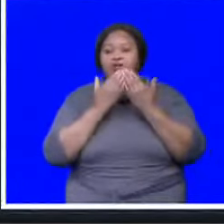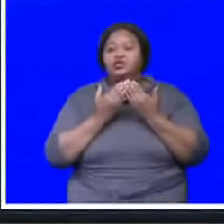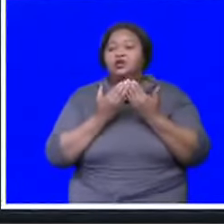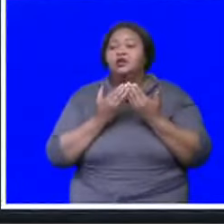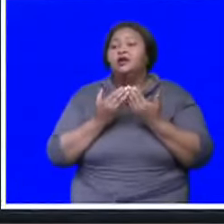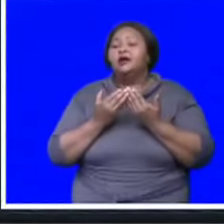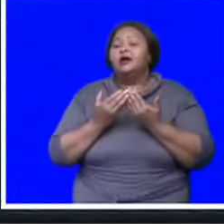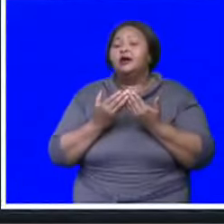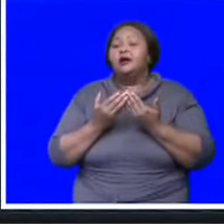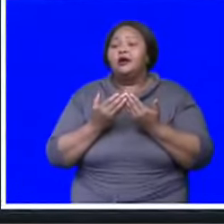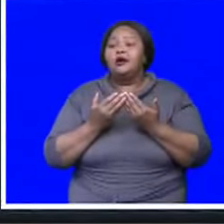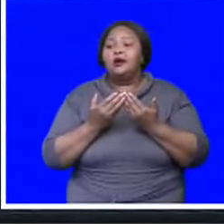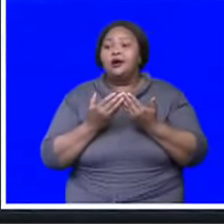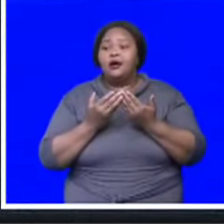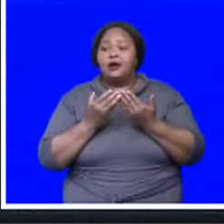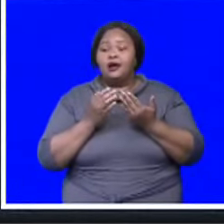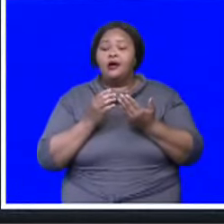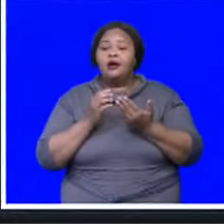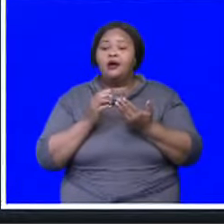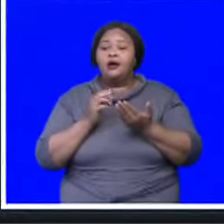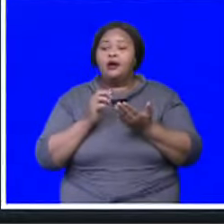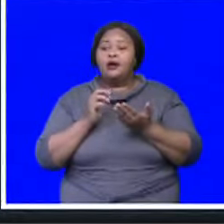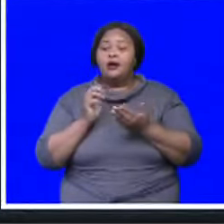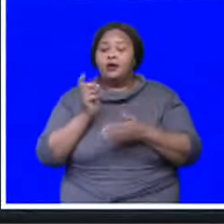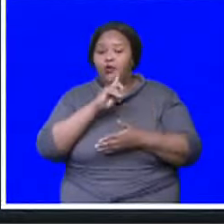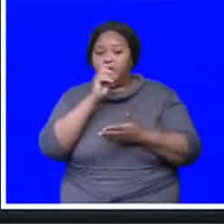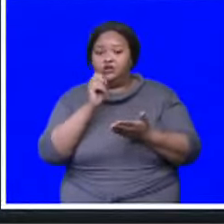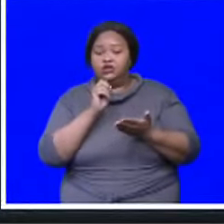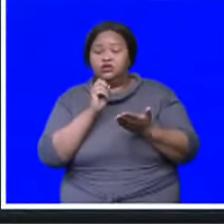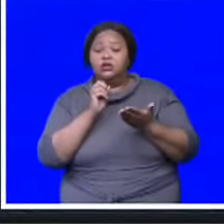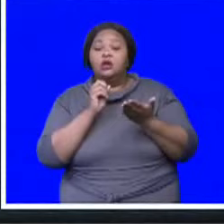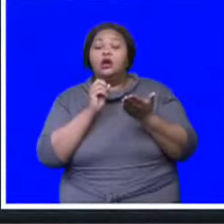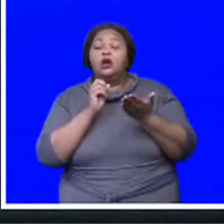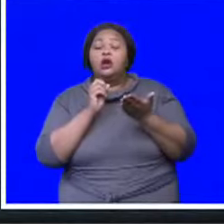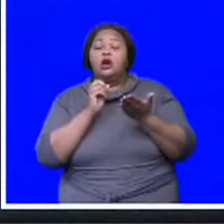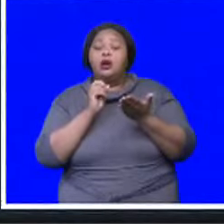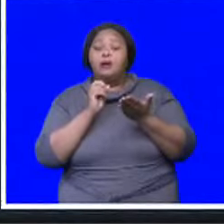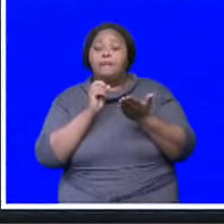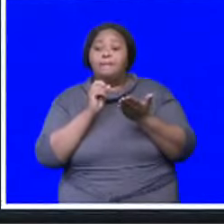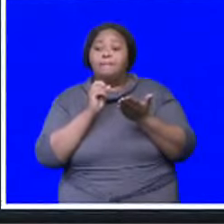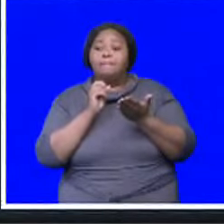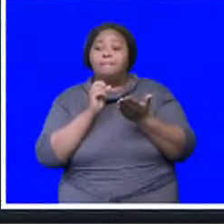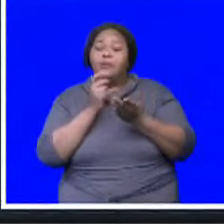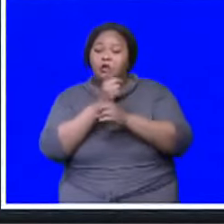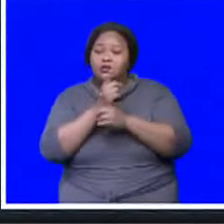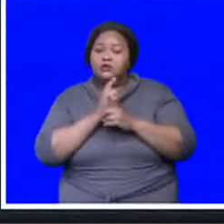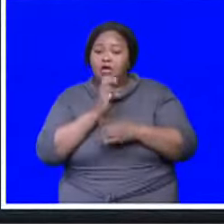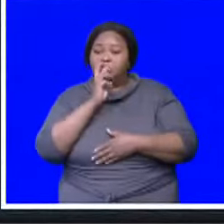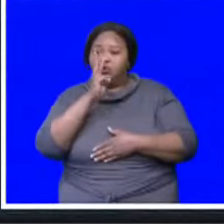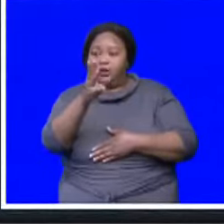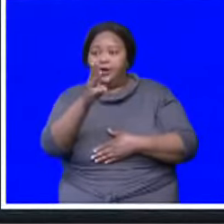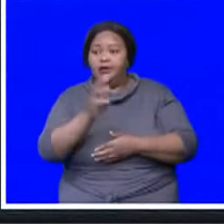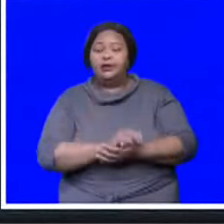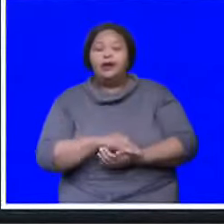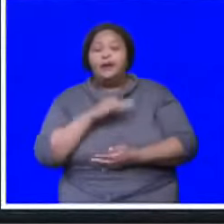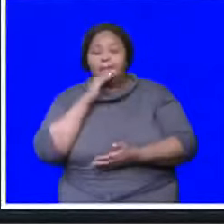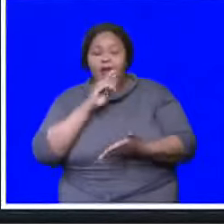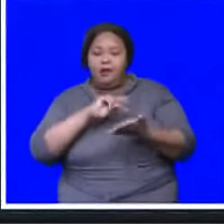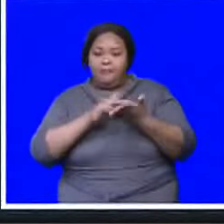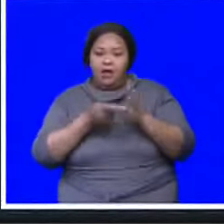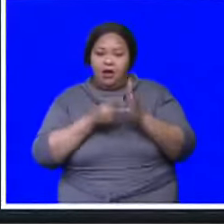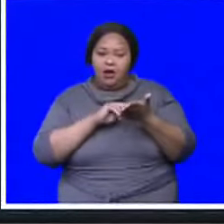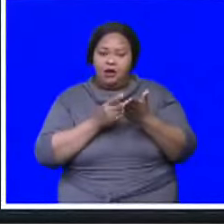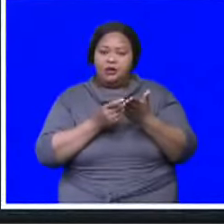kuceliwe siyilethe iplan mhlambe indlu seyingakhulumisa le plan lesitawubuya nayo ukuthi ihlaba kuphi iphasisa